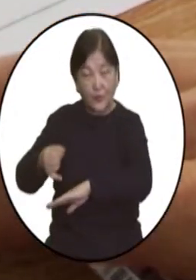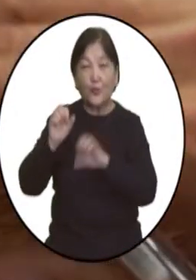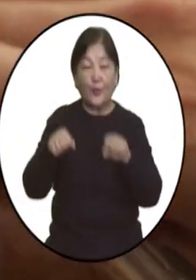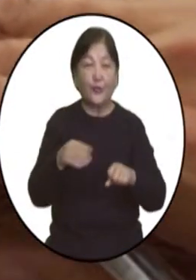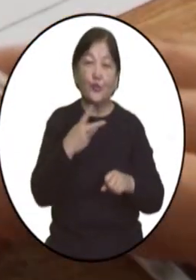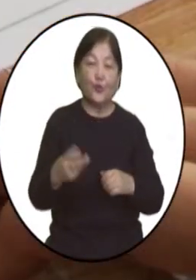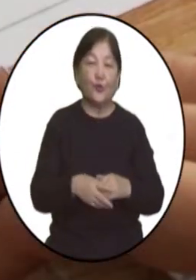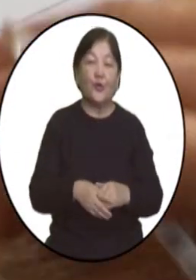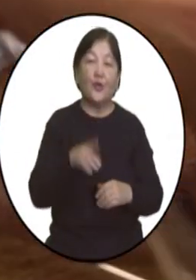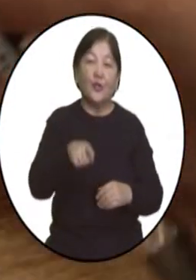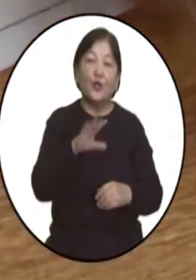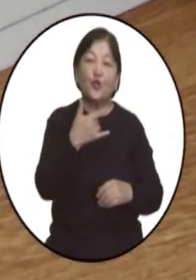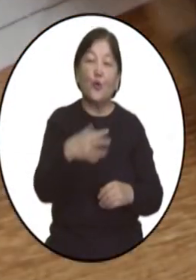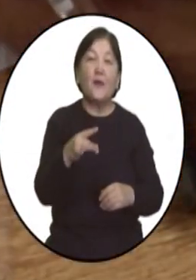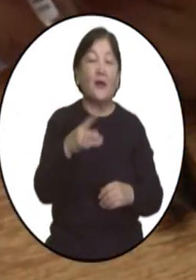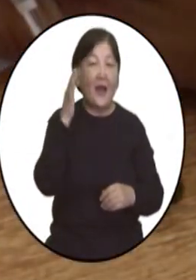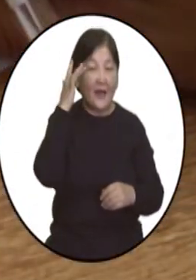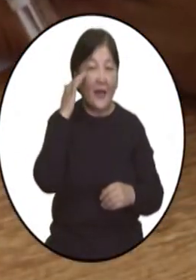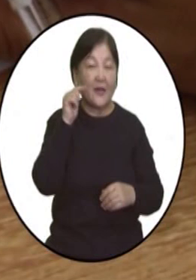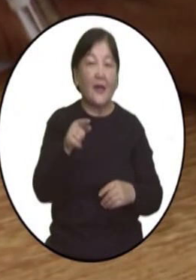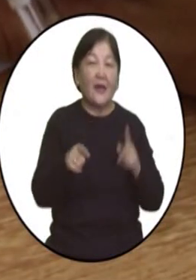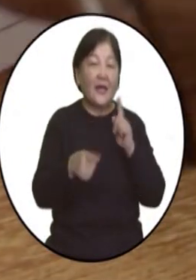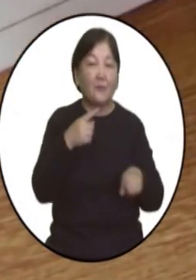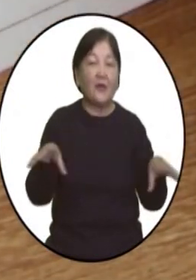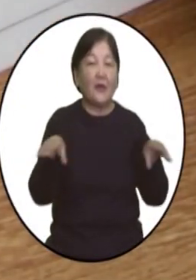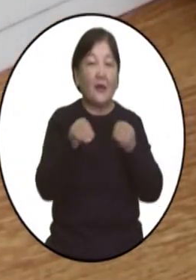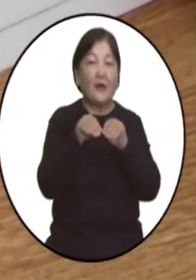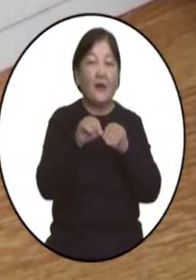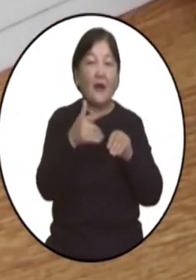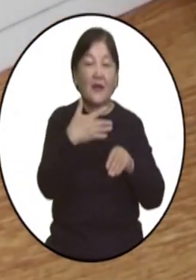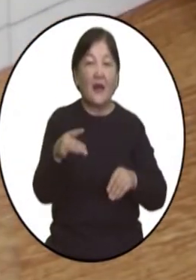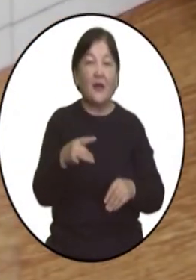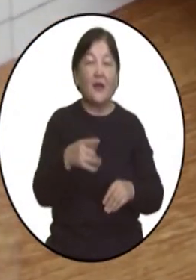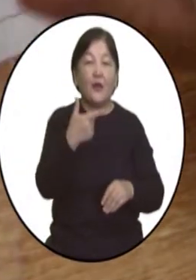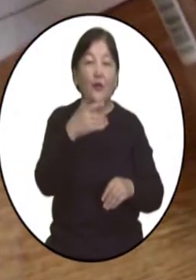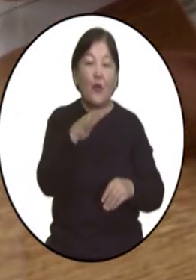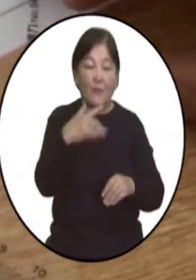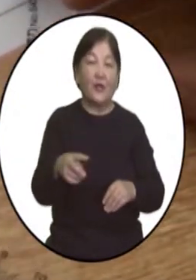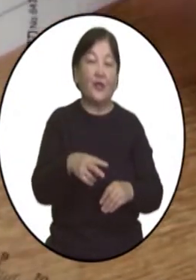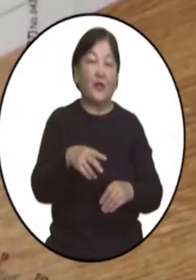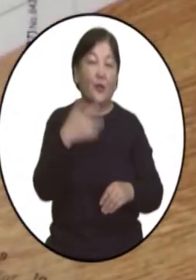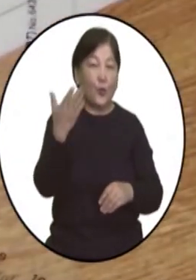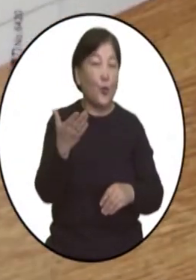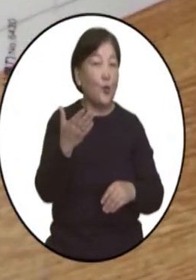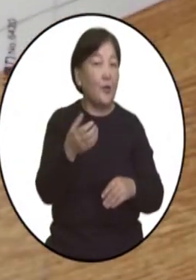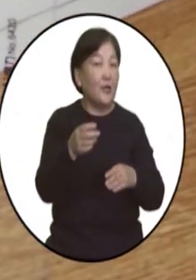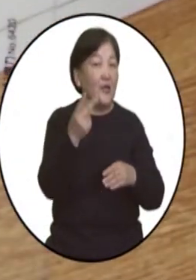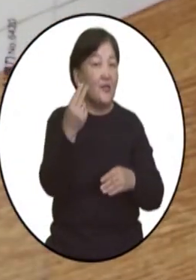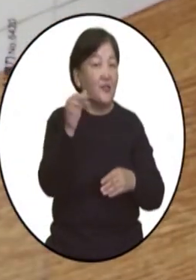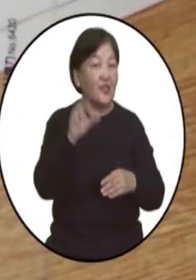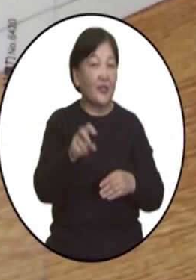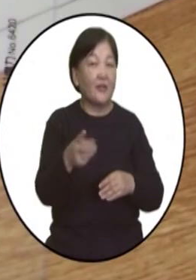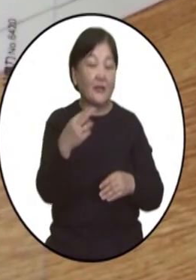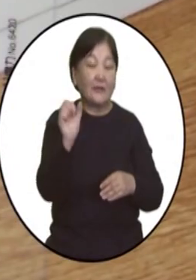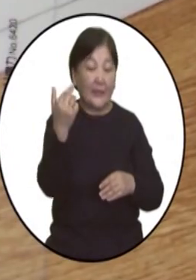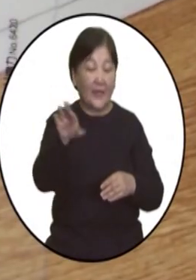энэхүү хос шугамын аргаар хялбар аргаар аксонометр проекцийг үүсгэж болох чадвар дадлыг өөрсдөө эзэмшээрэй.